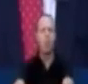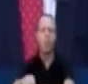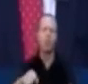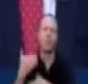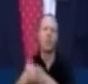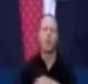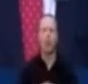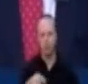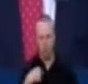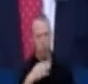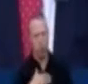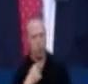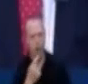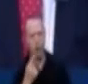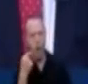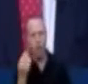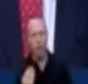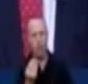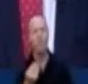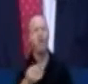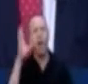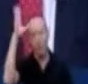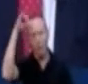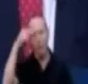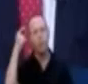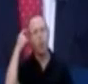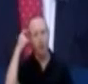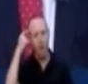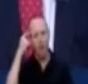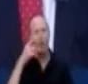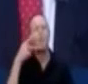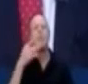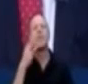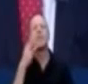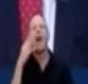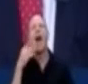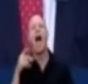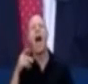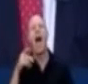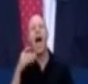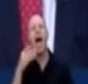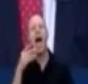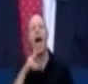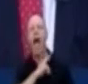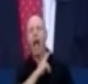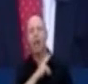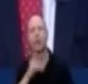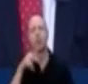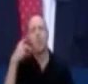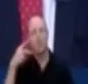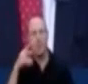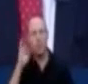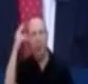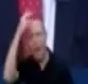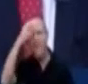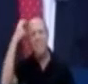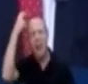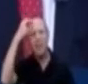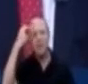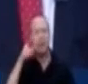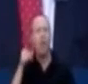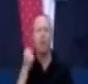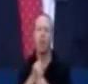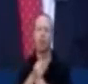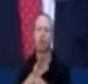גם טראמפ יודע שבשפה האנגלית יש טעות P for Palestine, כאילו זה נמצא שם, הם כולם יעשו את זה בסופו של יום, לא יעזור כלום.